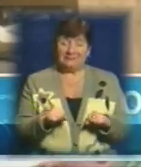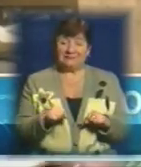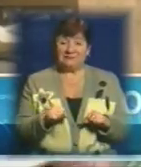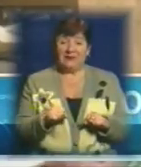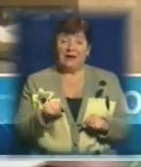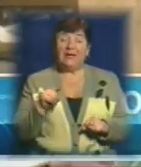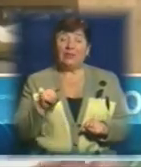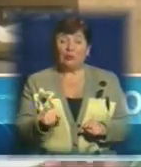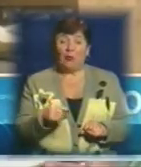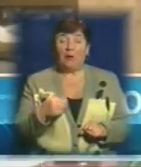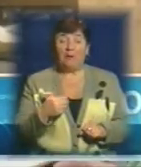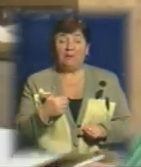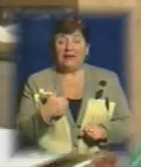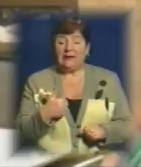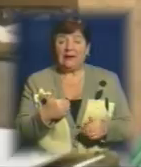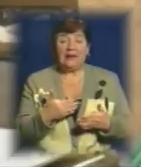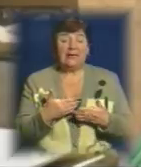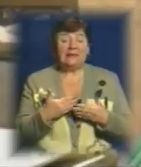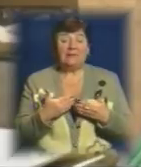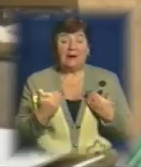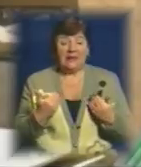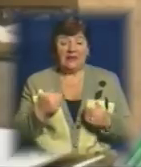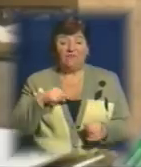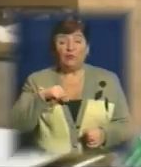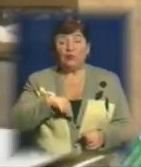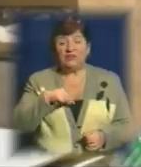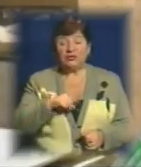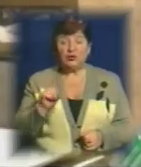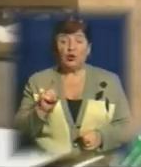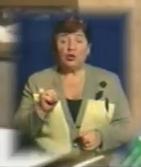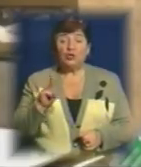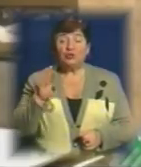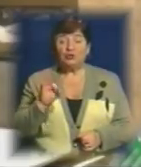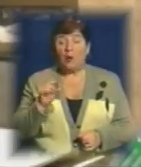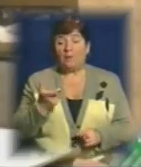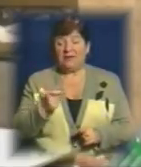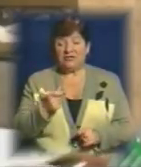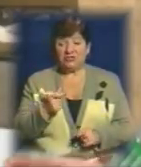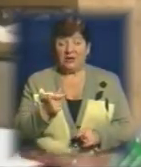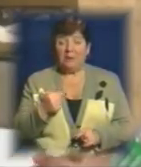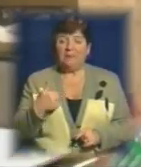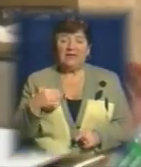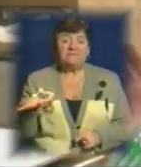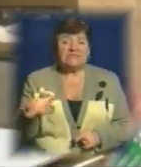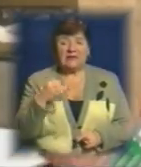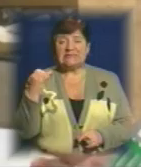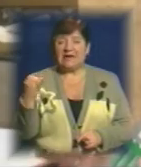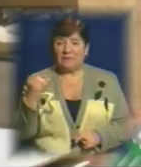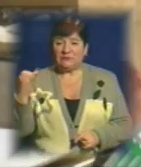І то мені немає внутрішнього бар'єра, щоб більше не вступити в роботу. Все мені цікаво, з нею ще